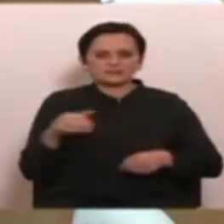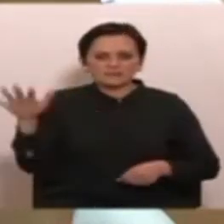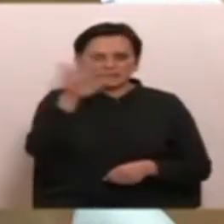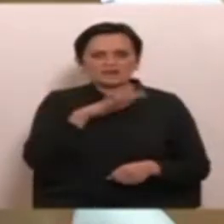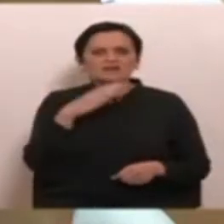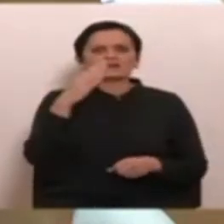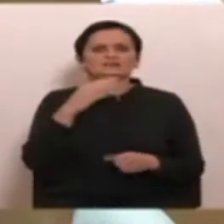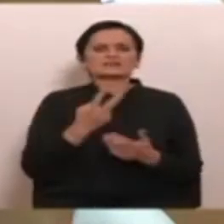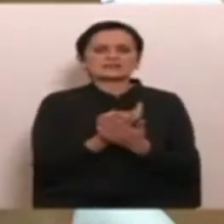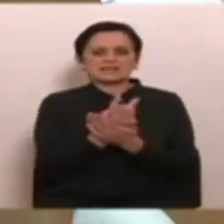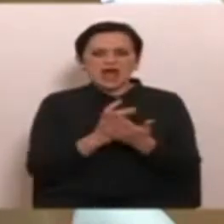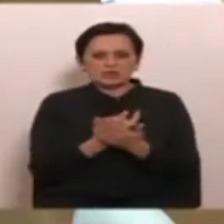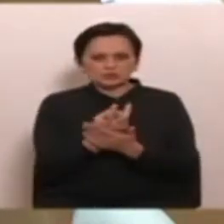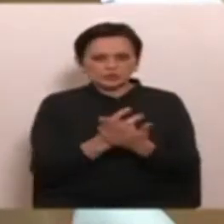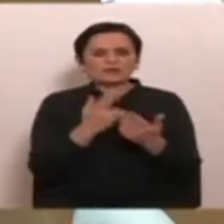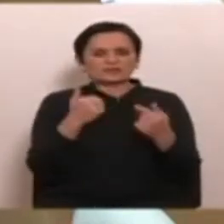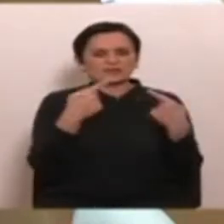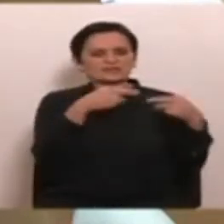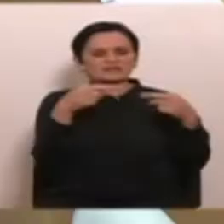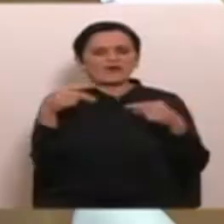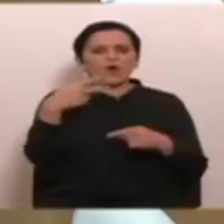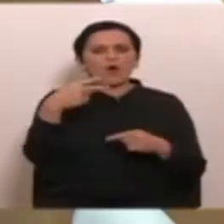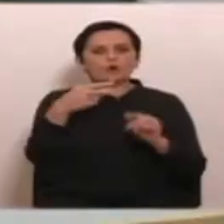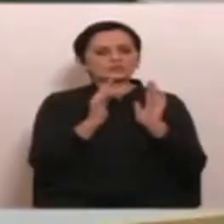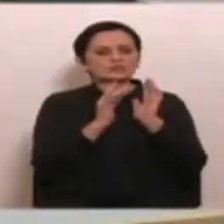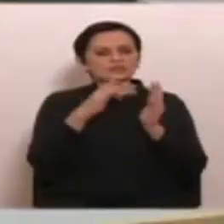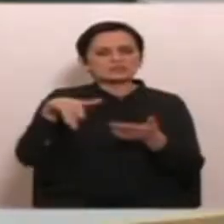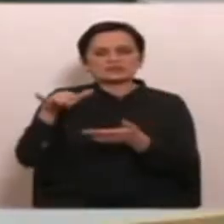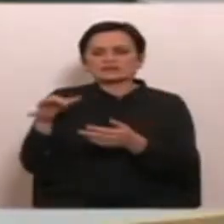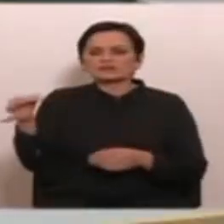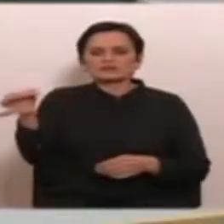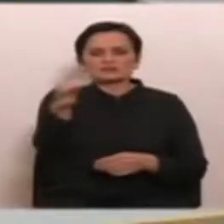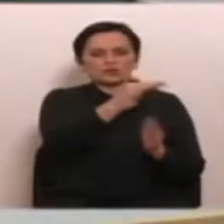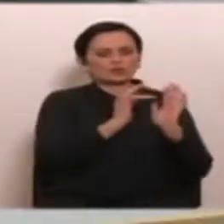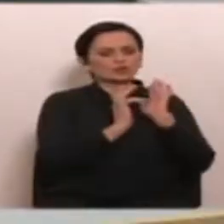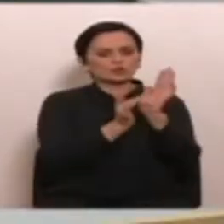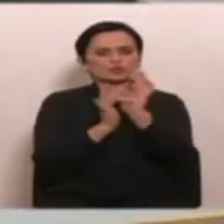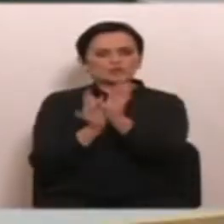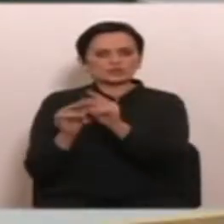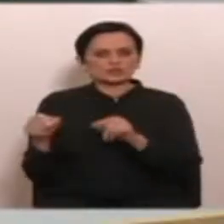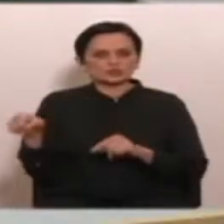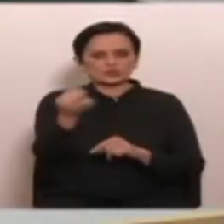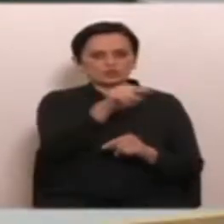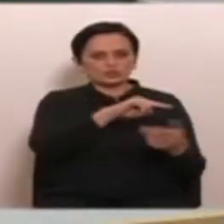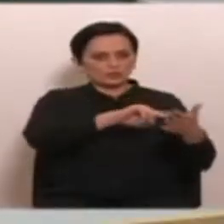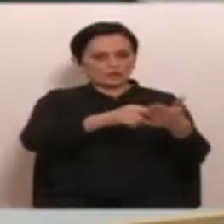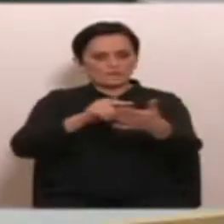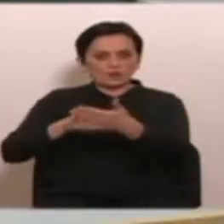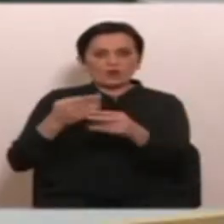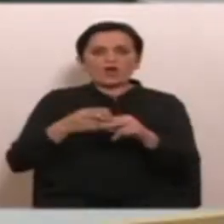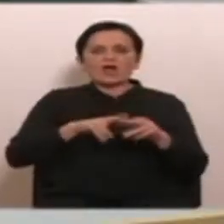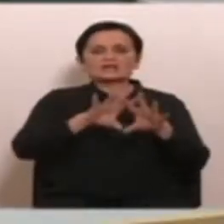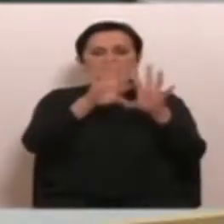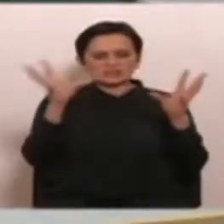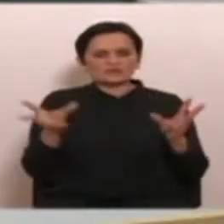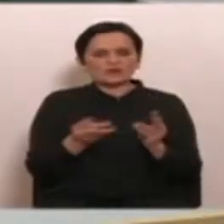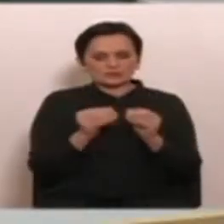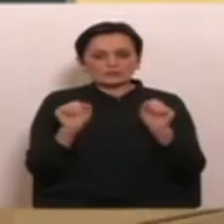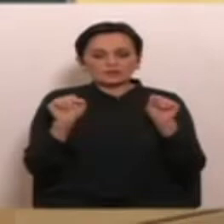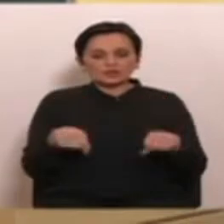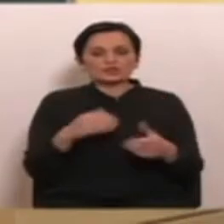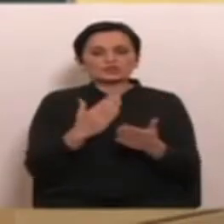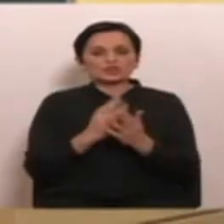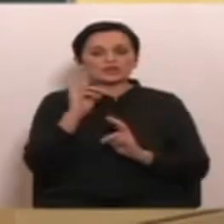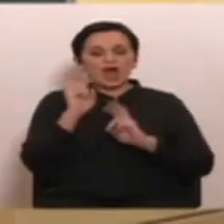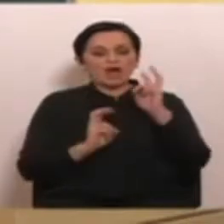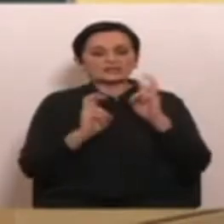და სხვა სულ 20-მდე ტურისტულად მიმზიდველ დასახლებულ პუნქტში. ეს ყველაფერი შესაძლებელი გახდა სწორედ აწარმოეს